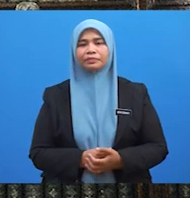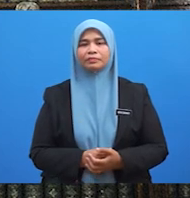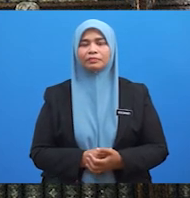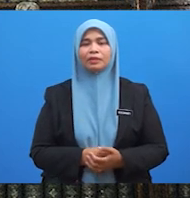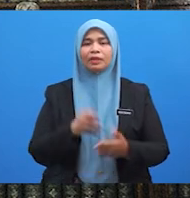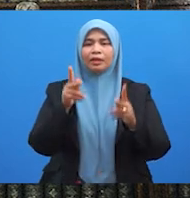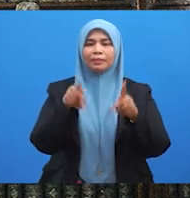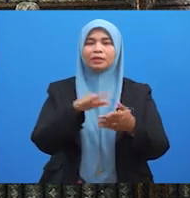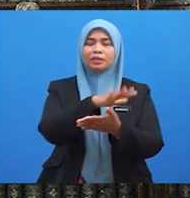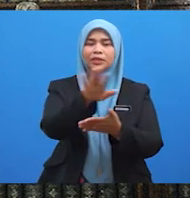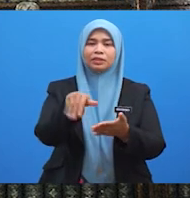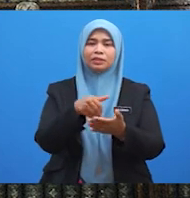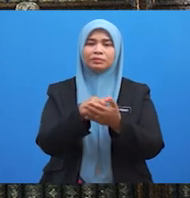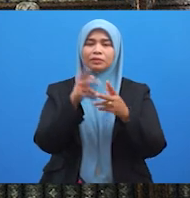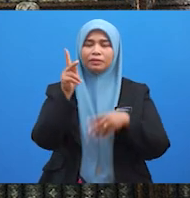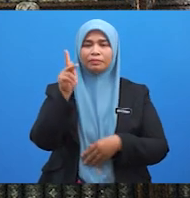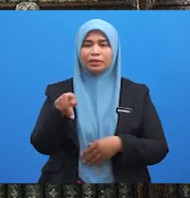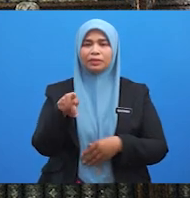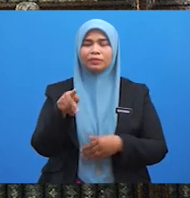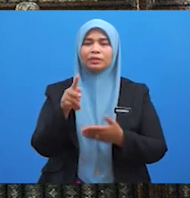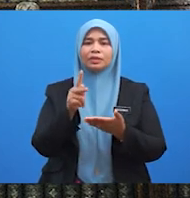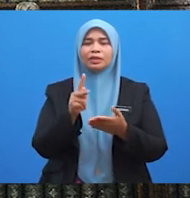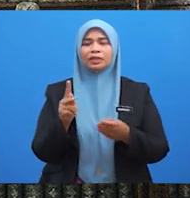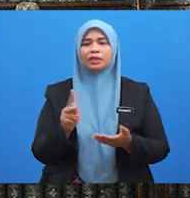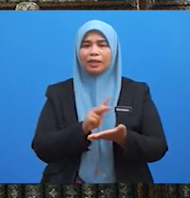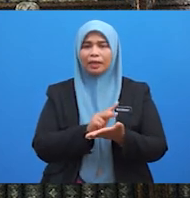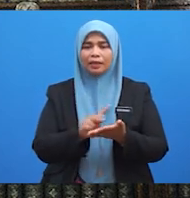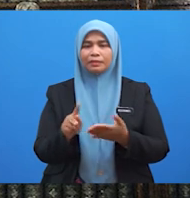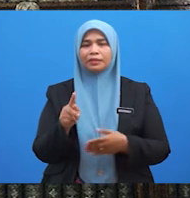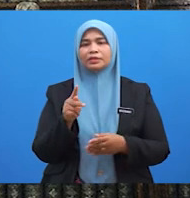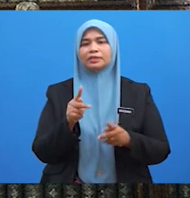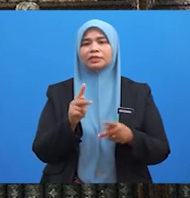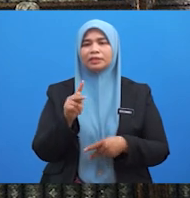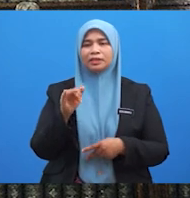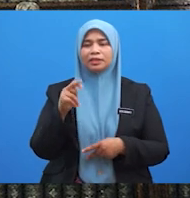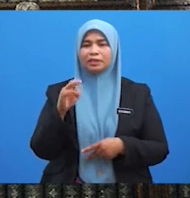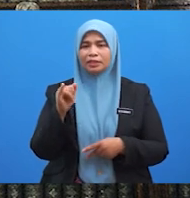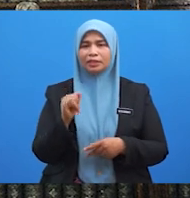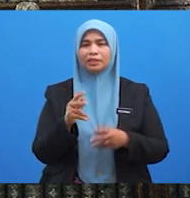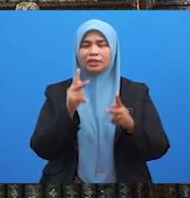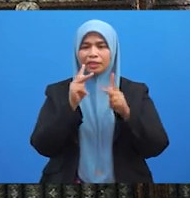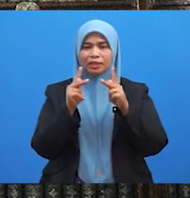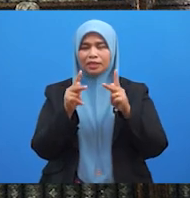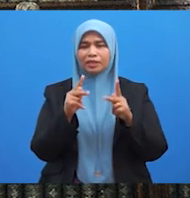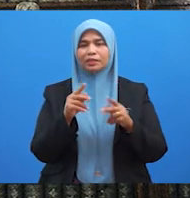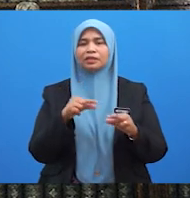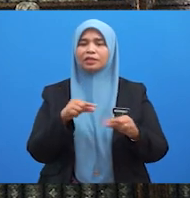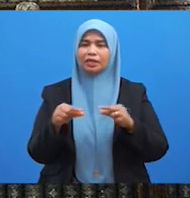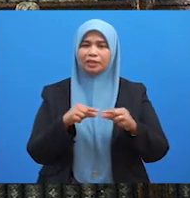Pelajar semua perlu mengemaskini kata-kata puitis, gaya